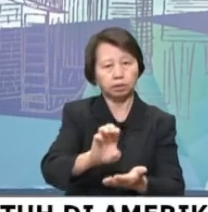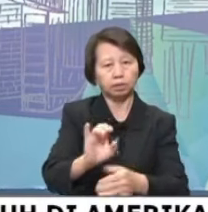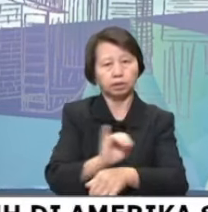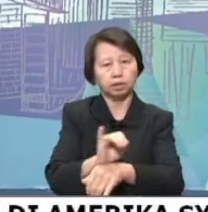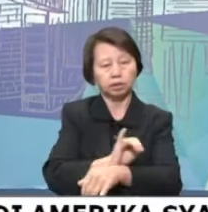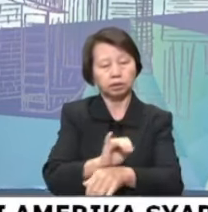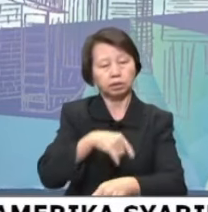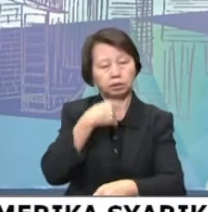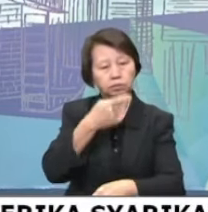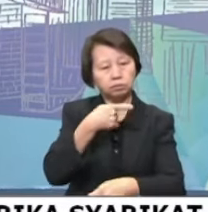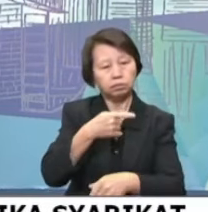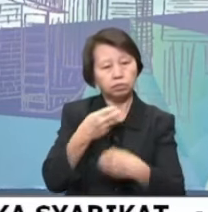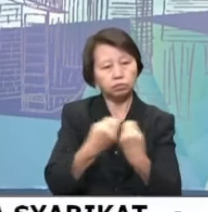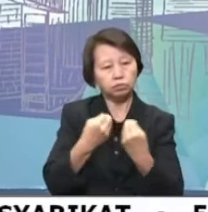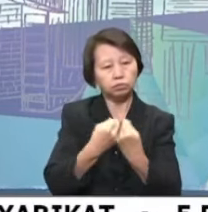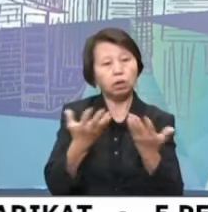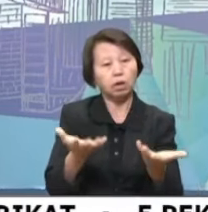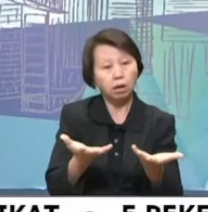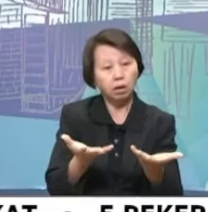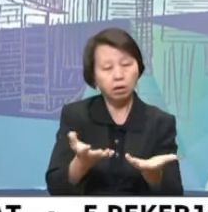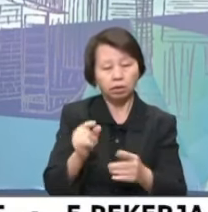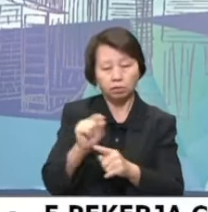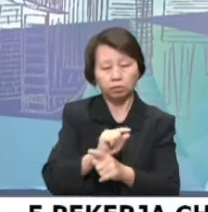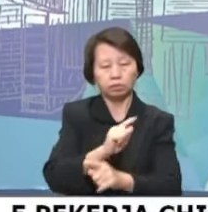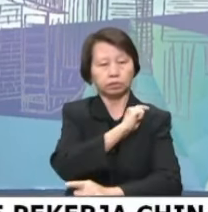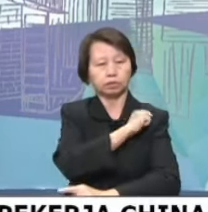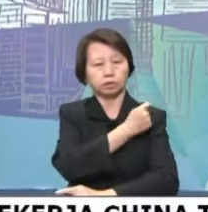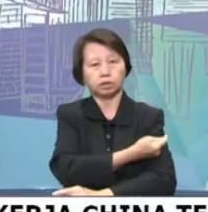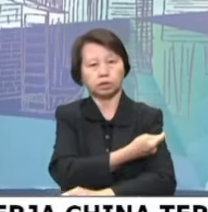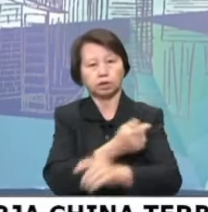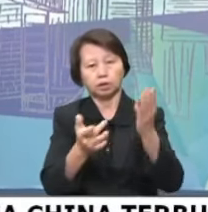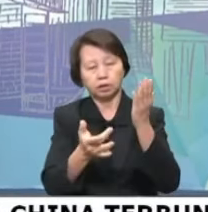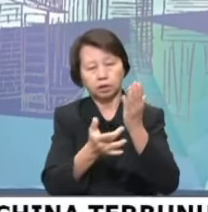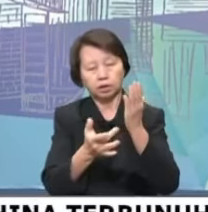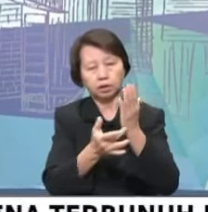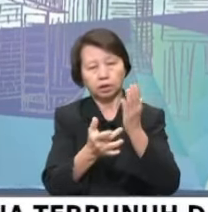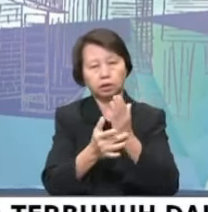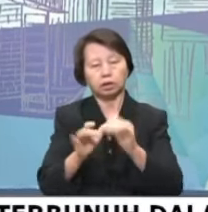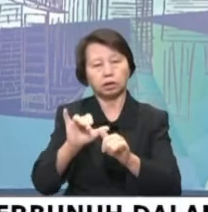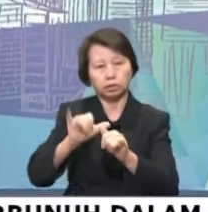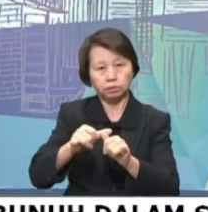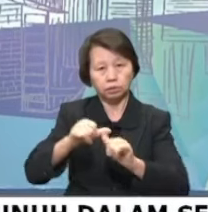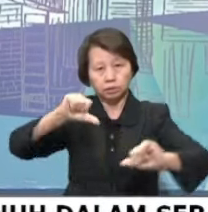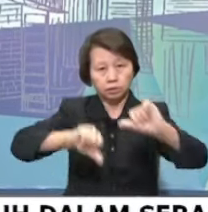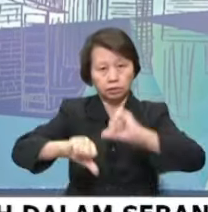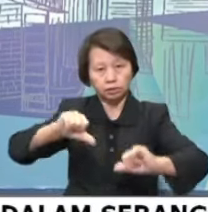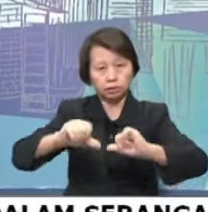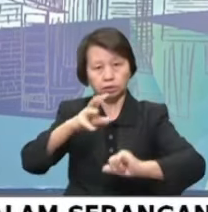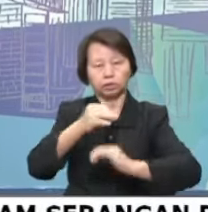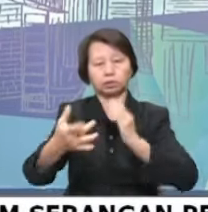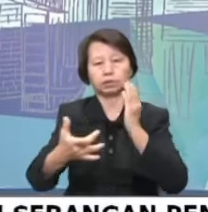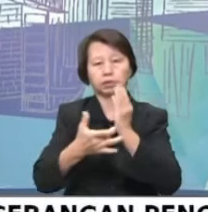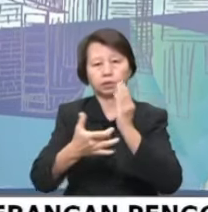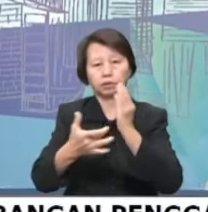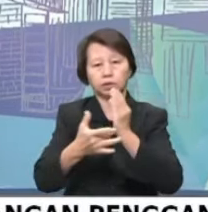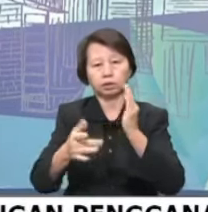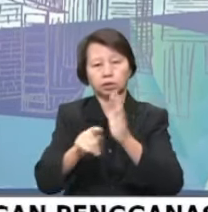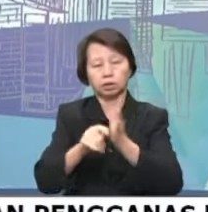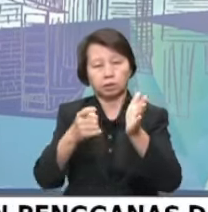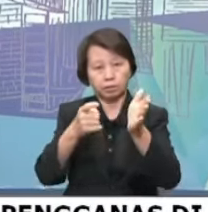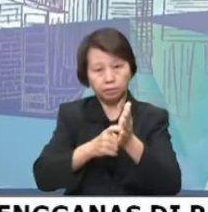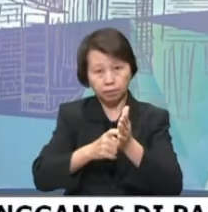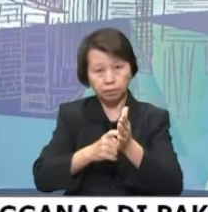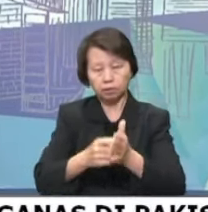Industri menyatakan jumlah unjuran guna tenaga teknikal kejuruteraan, sains dan teknologi yang diperlukan